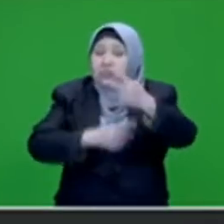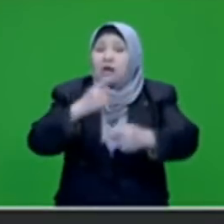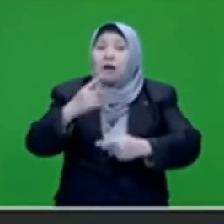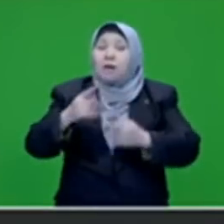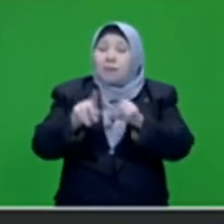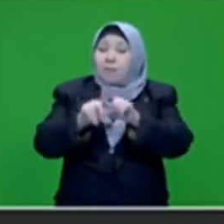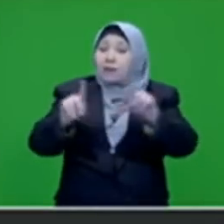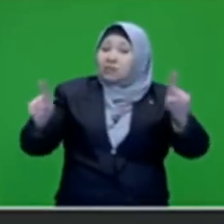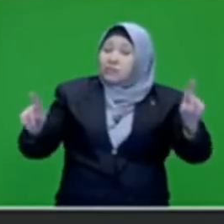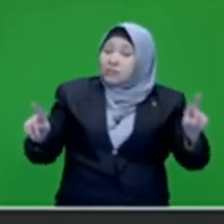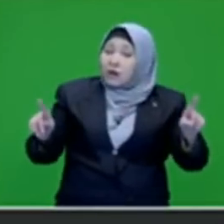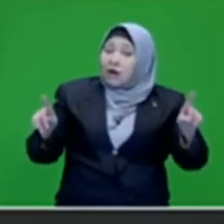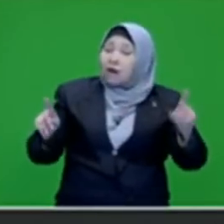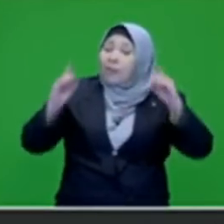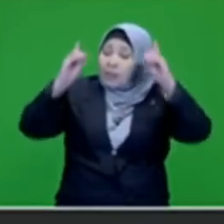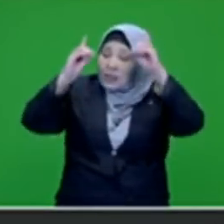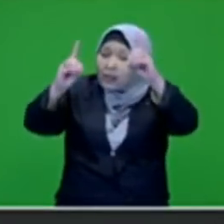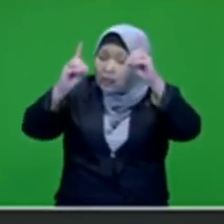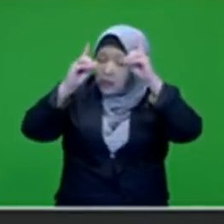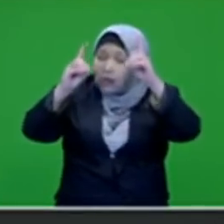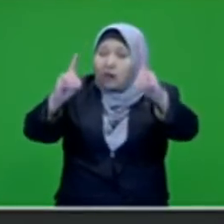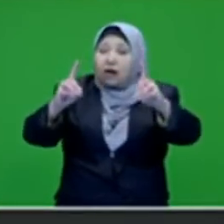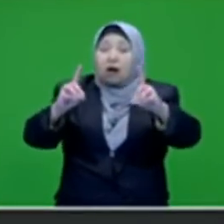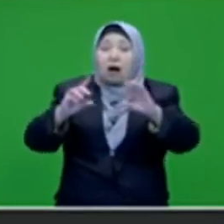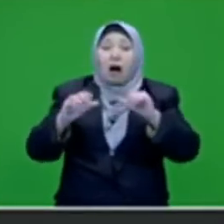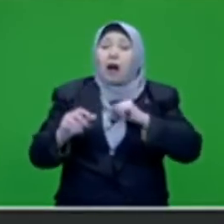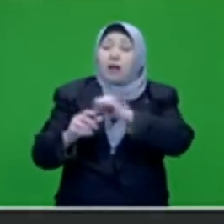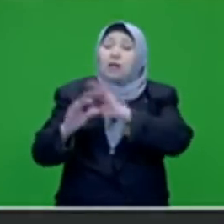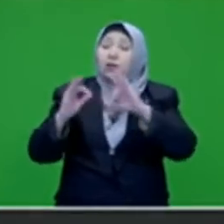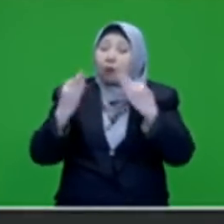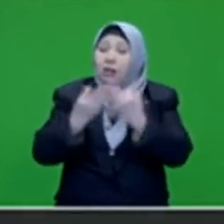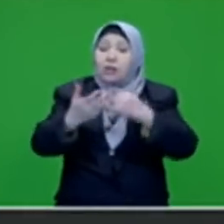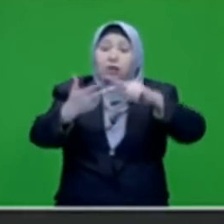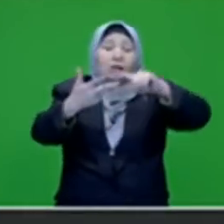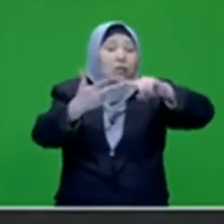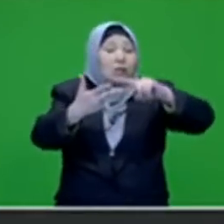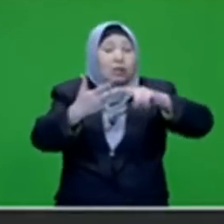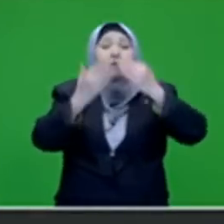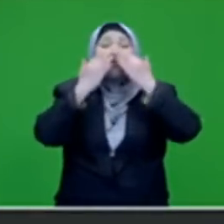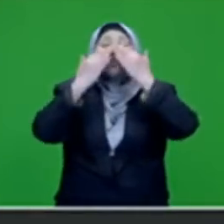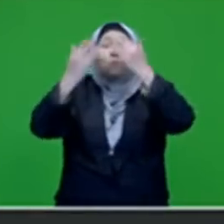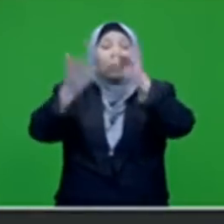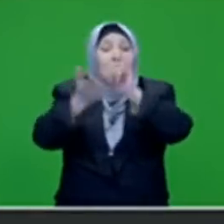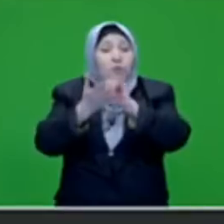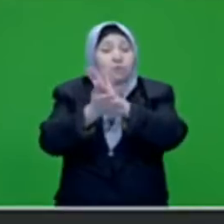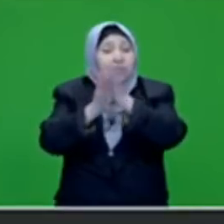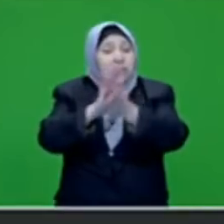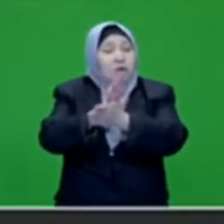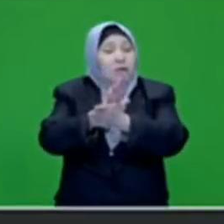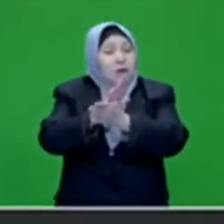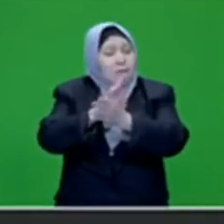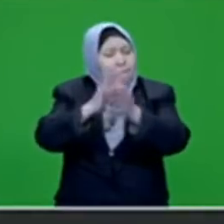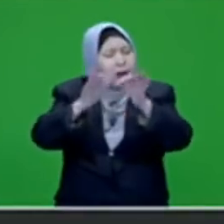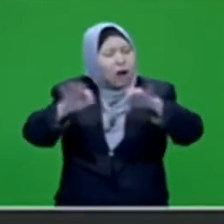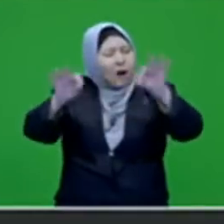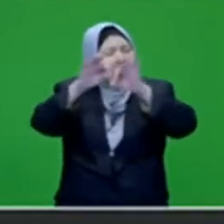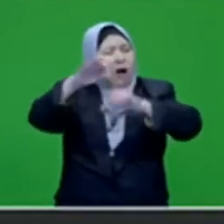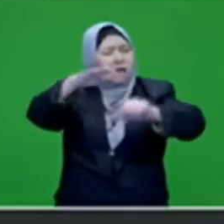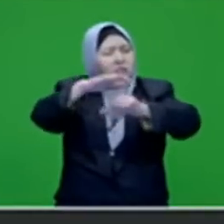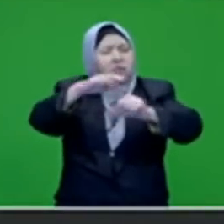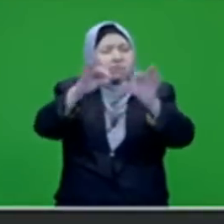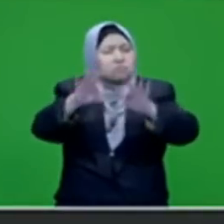pembinaan ataupun mendidik, mengasuh ahli keluarga. Yang ketiga, syukur itu menjadi tunjang utama